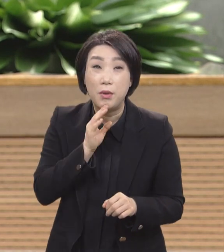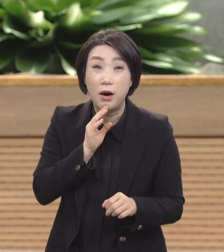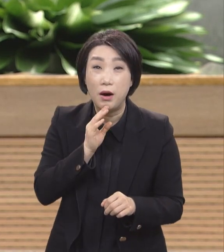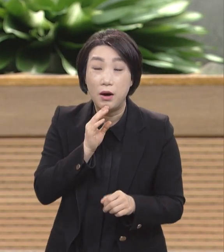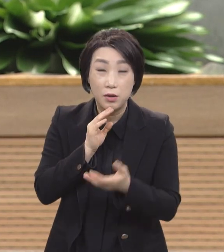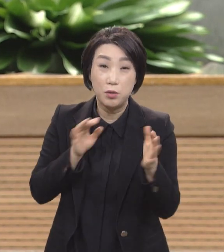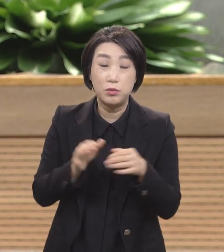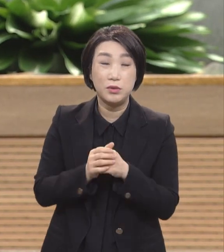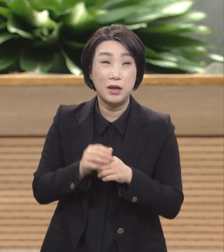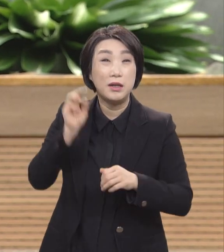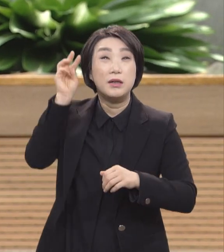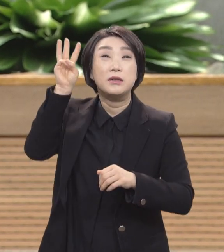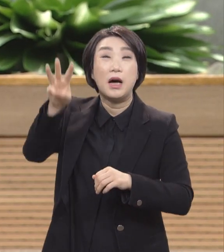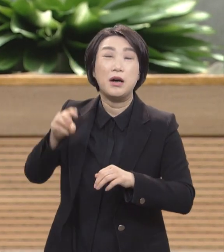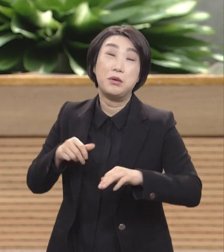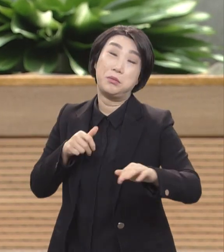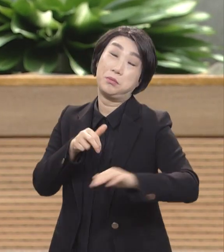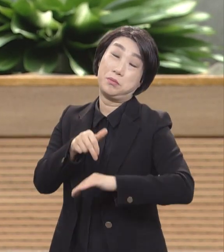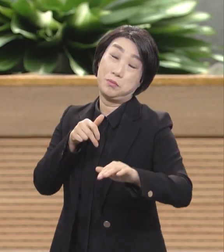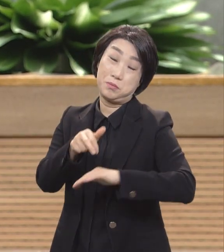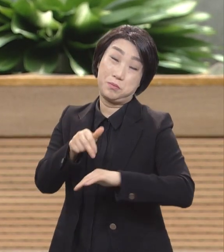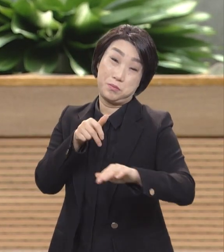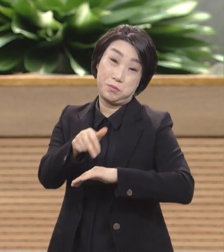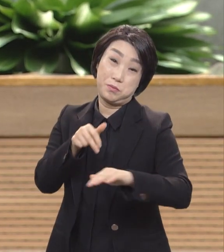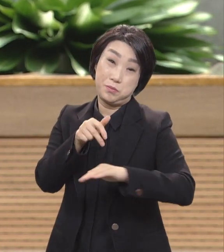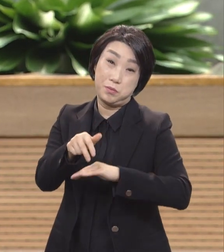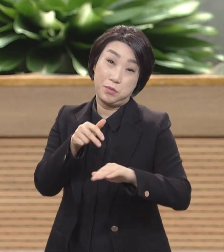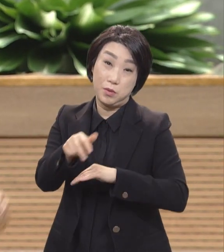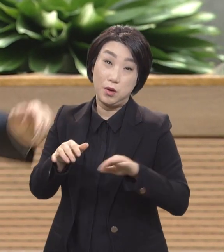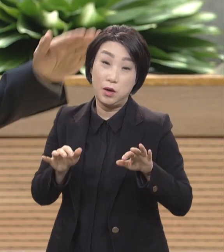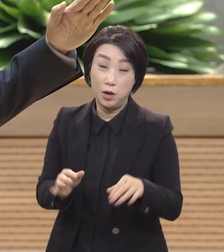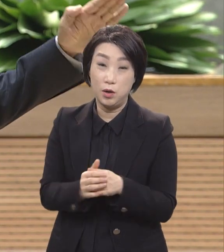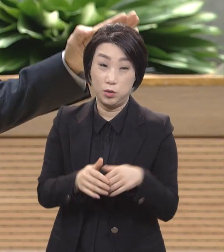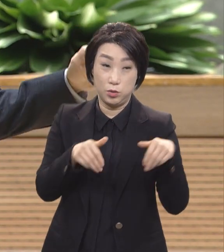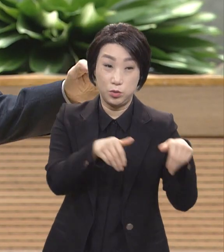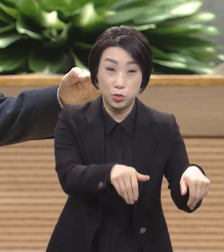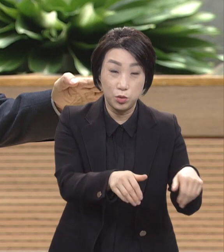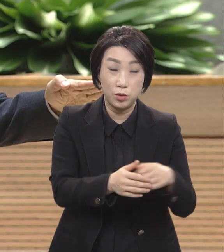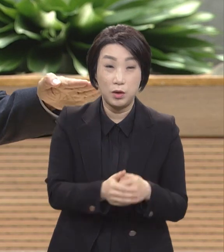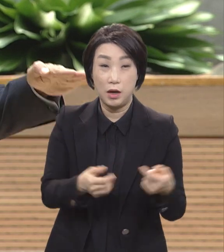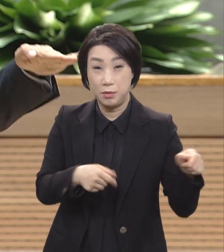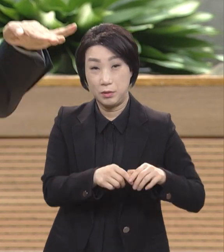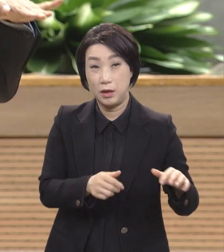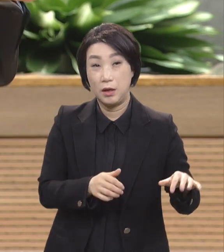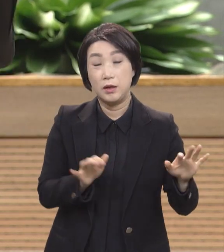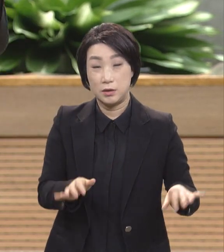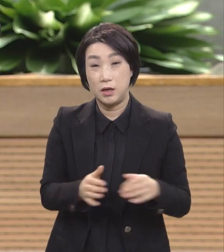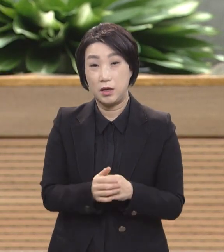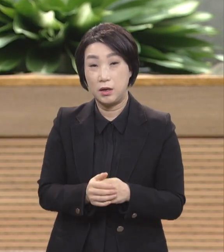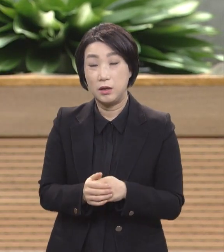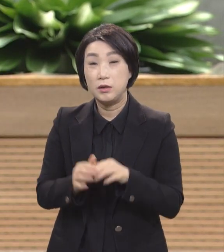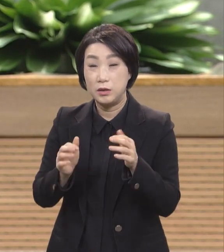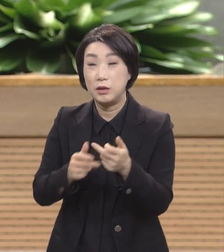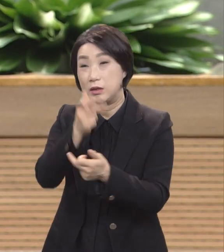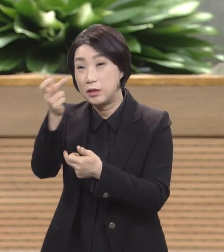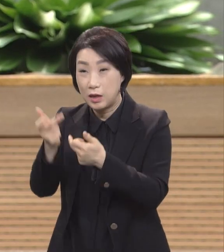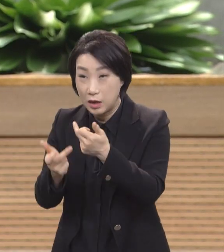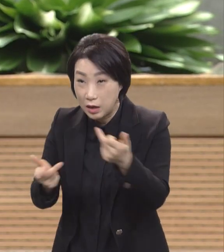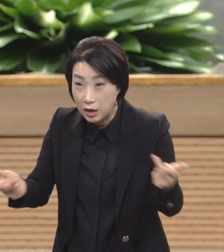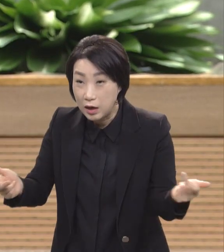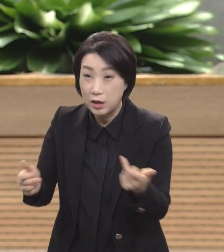사흘 길을 걸려서 이제 종들을 와서 모리아산 7분 운전쯤